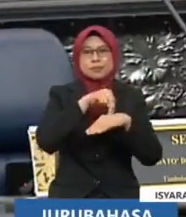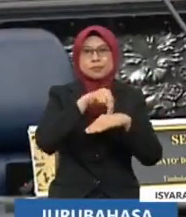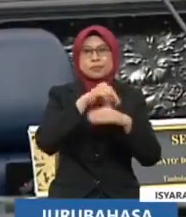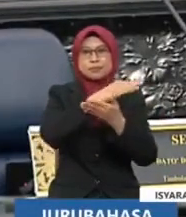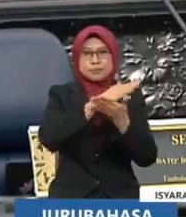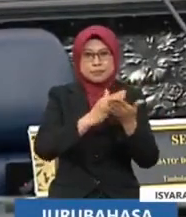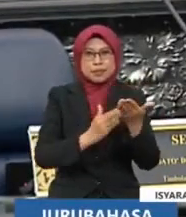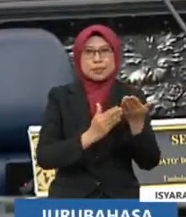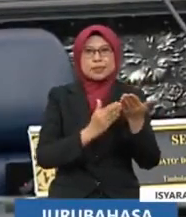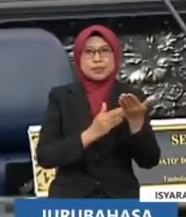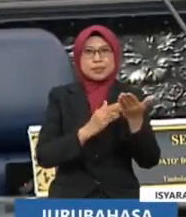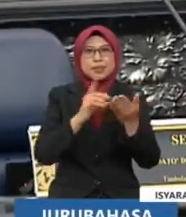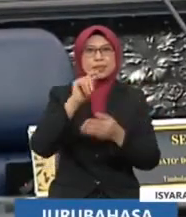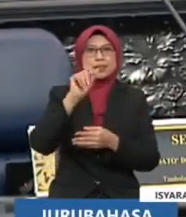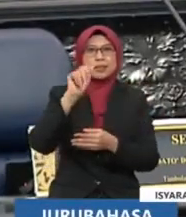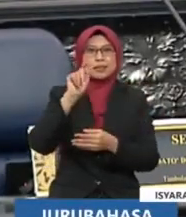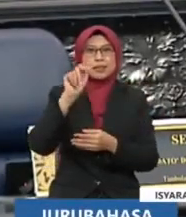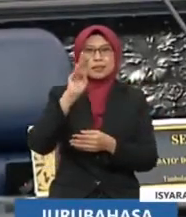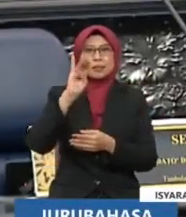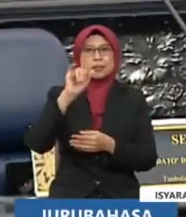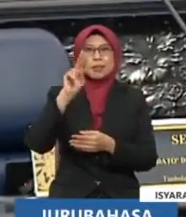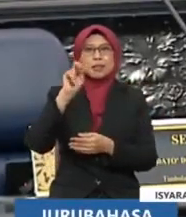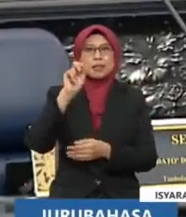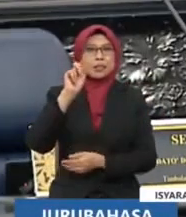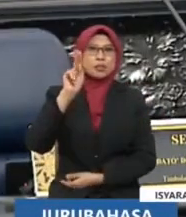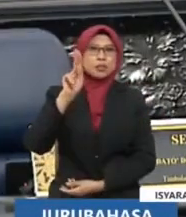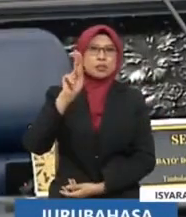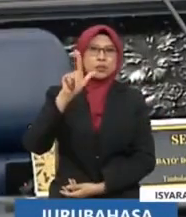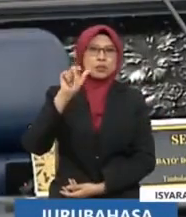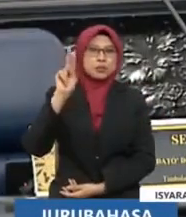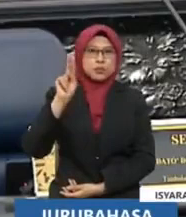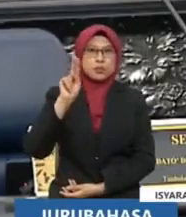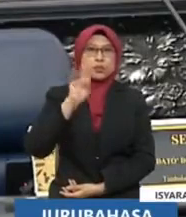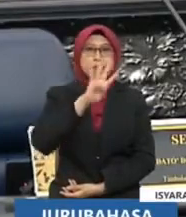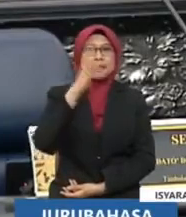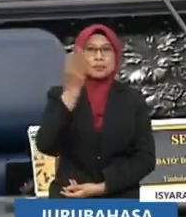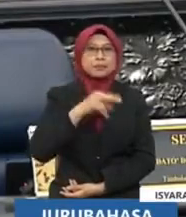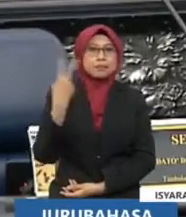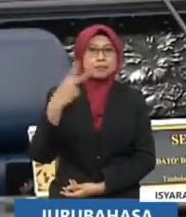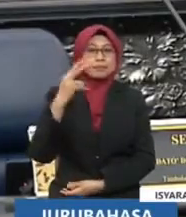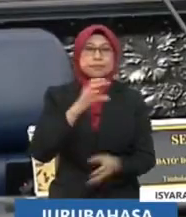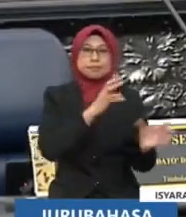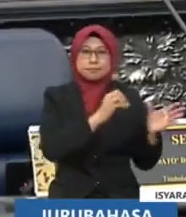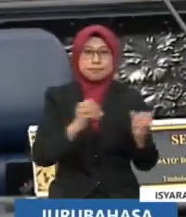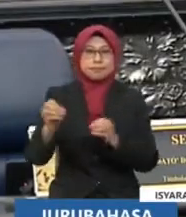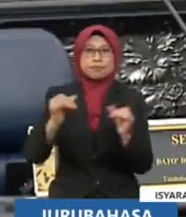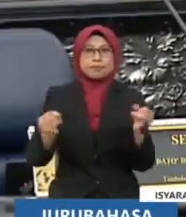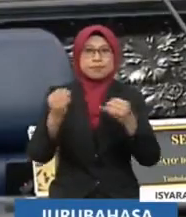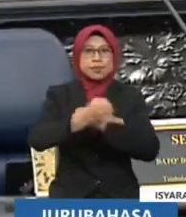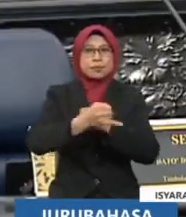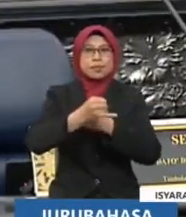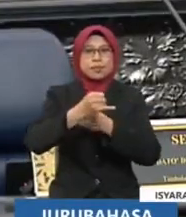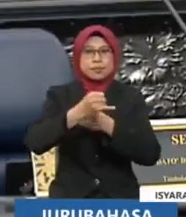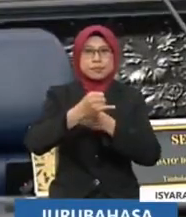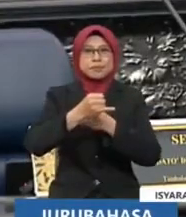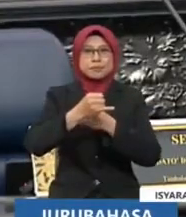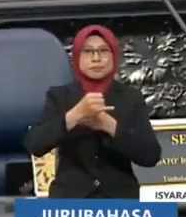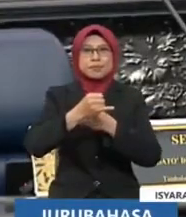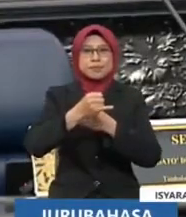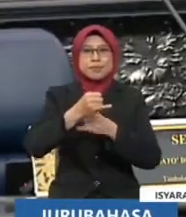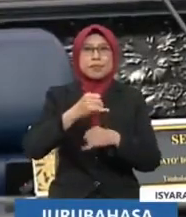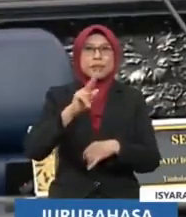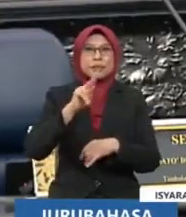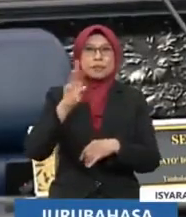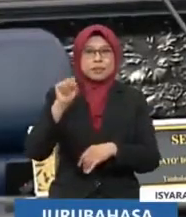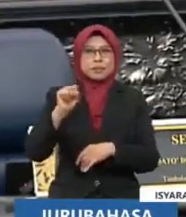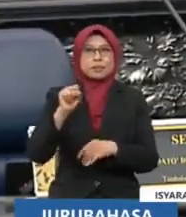Bahagian Tatar Bintulu pada 4 Disember 2021 yang dianjurkan oleh Jabatan Belia dan Sukan Negeri